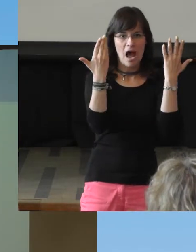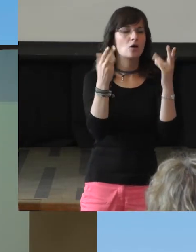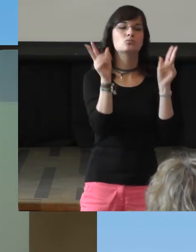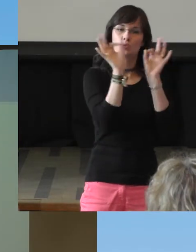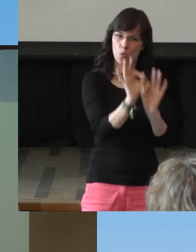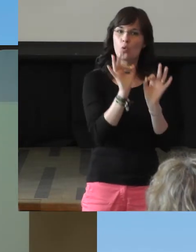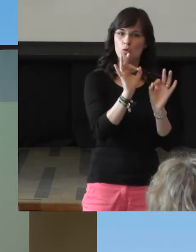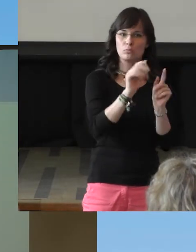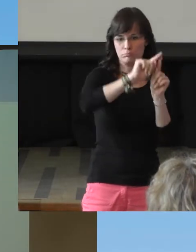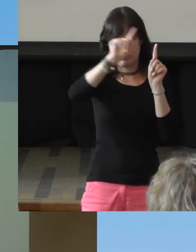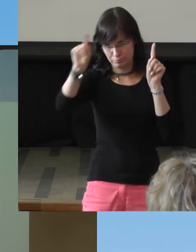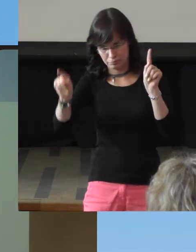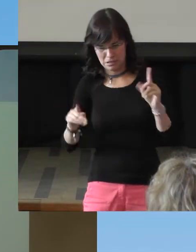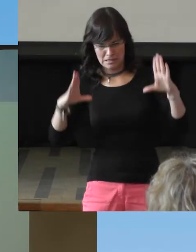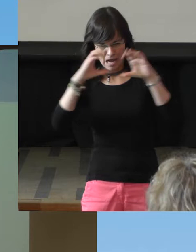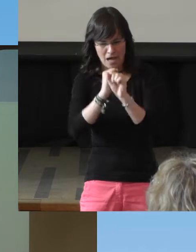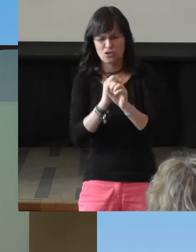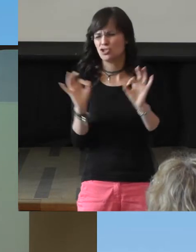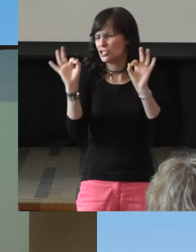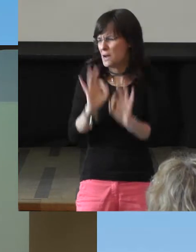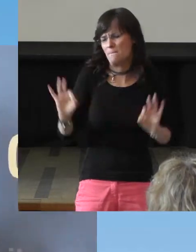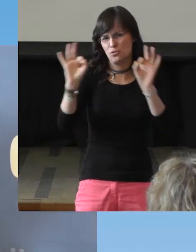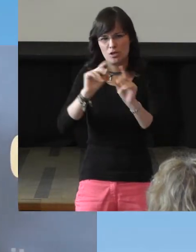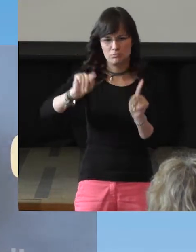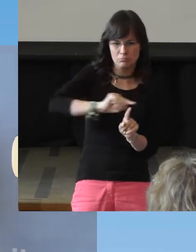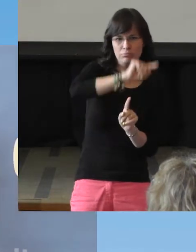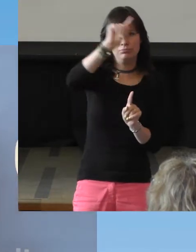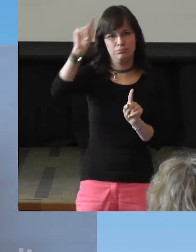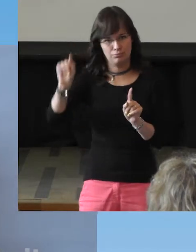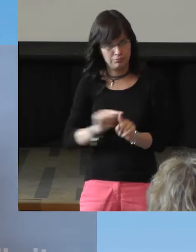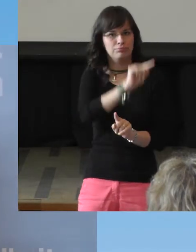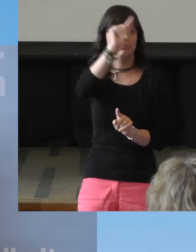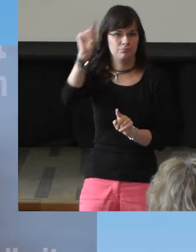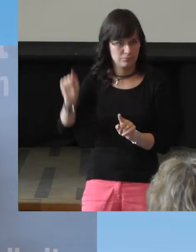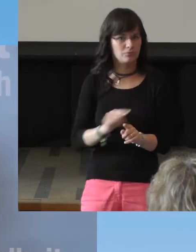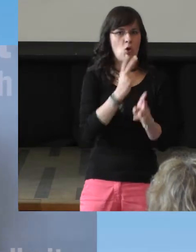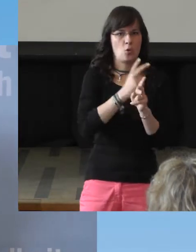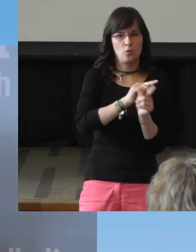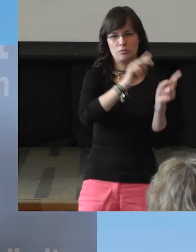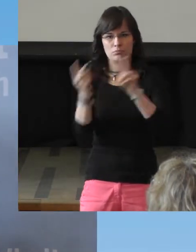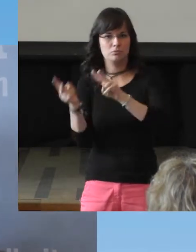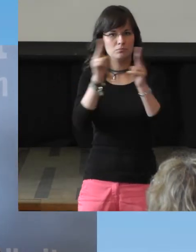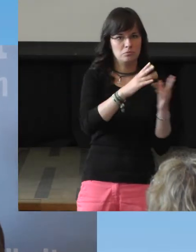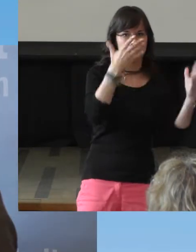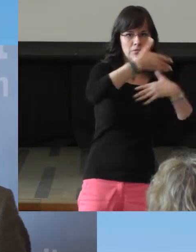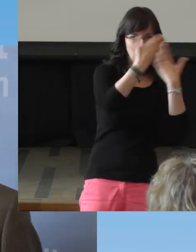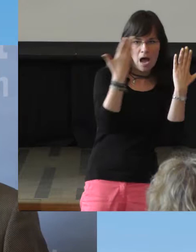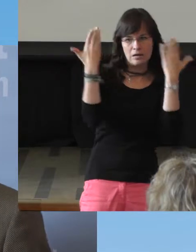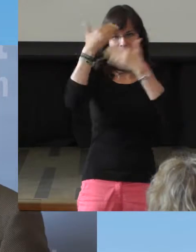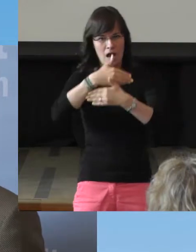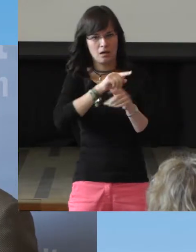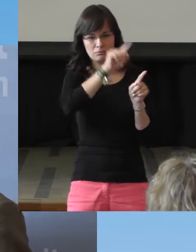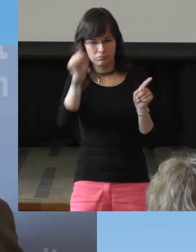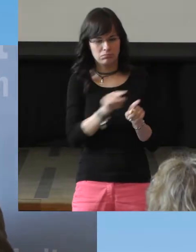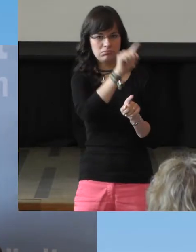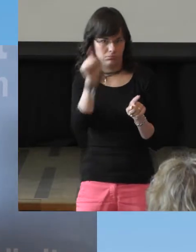Das ist etwas, was sich an den Tagesablauf ausrichtet. Also Schwerpunkt, Abend, Nacht. Tagesrhythmus, am 24-Stunden